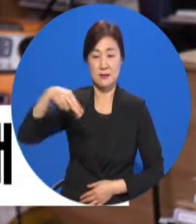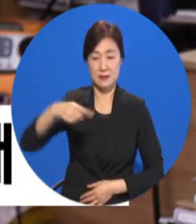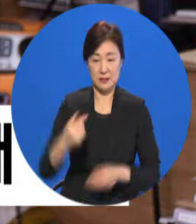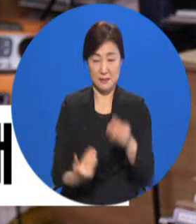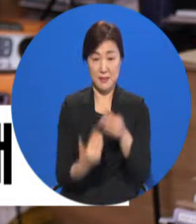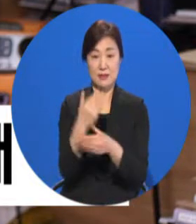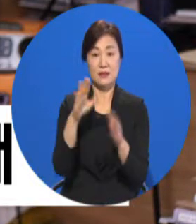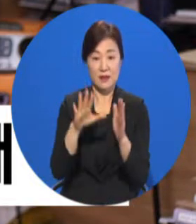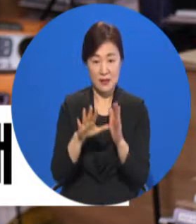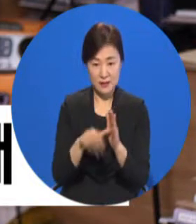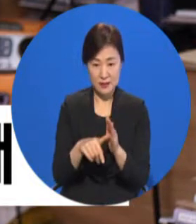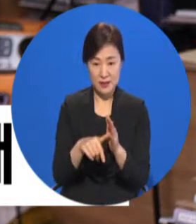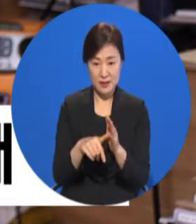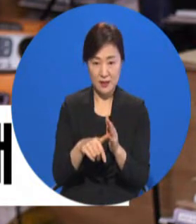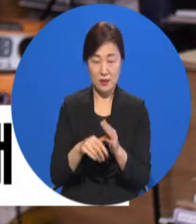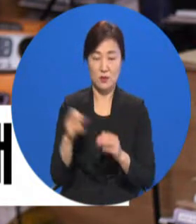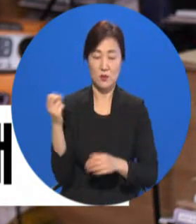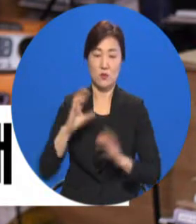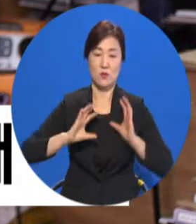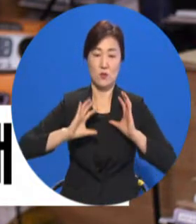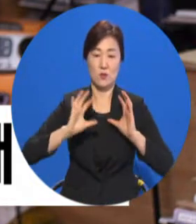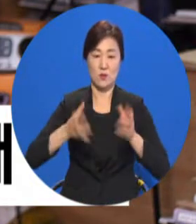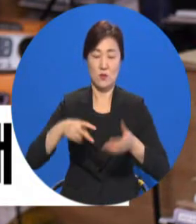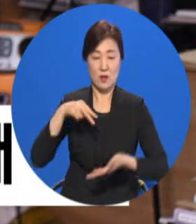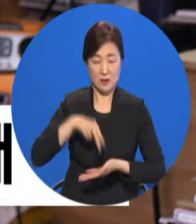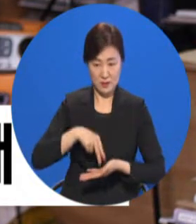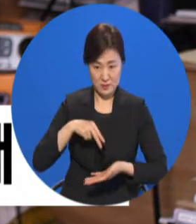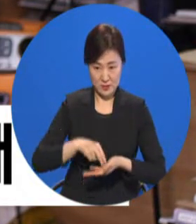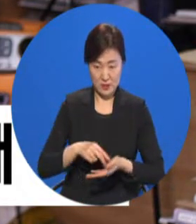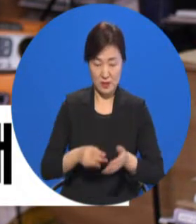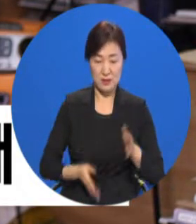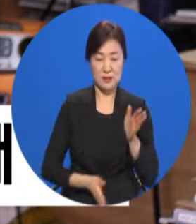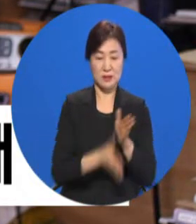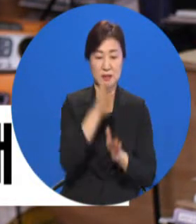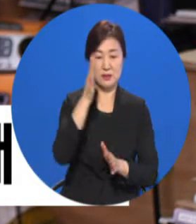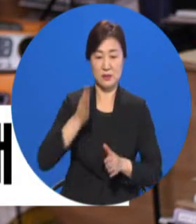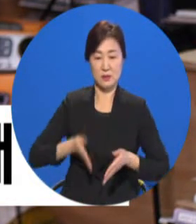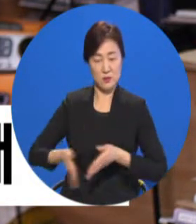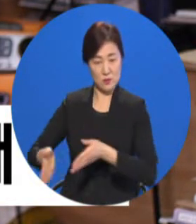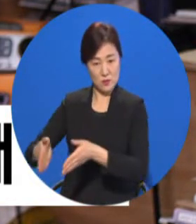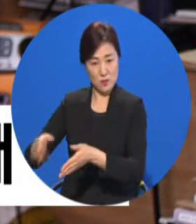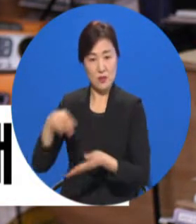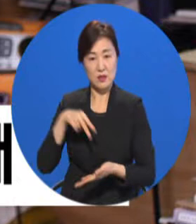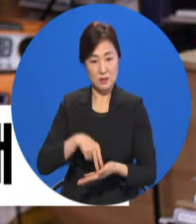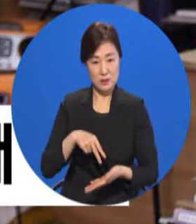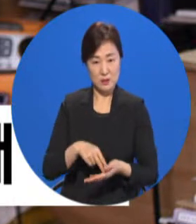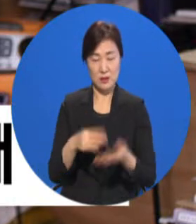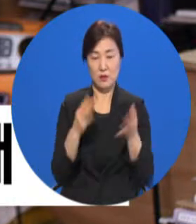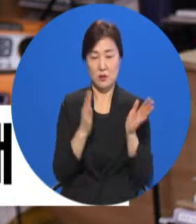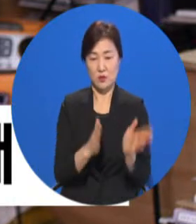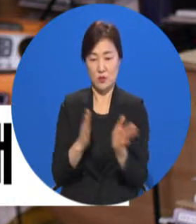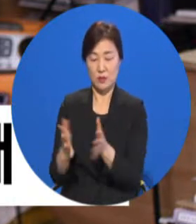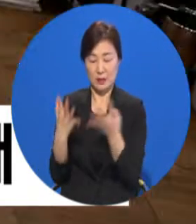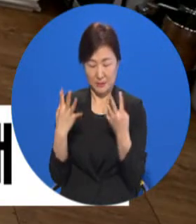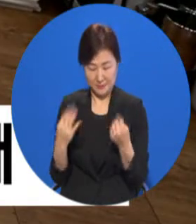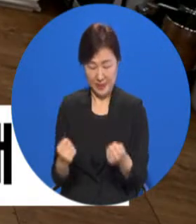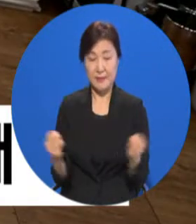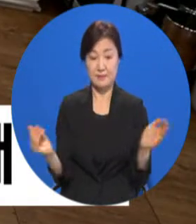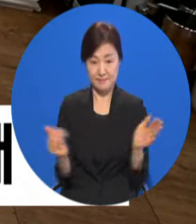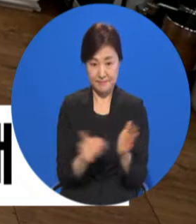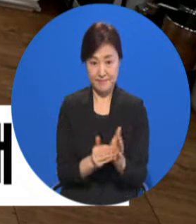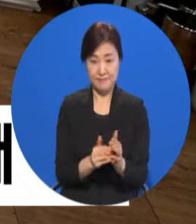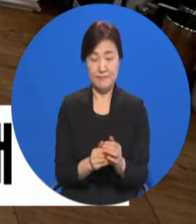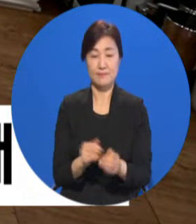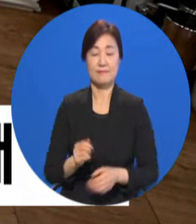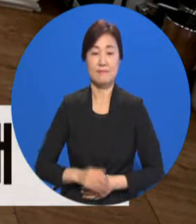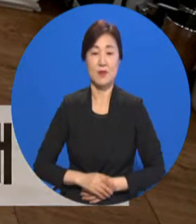사실은 또 국가적인 차원에서 그리고 또 도나 시 차원에서 많이 준비를 해온 건 사실입니다. 또